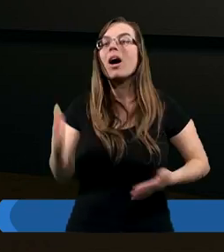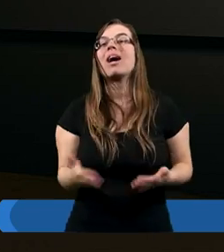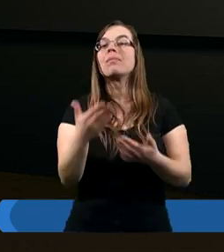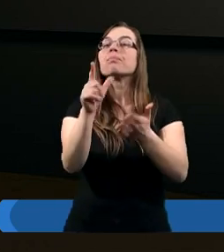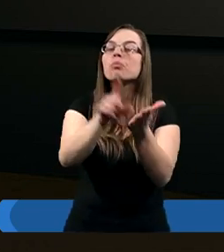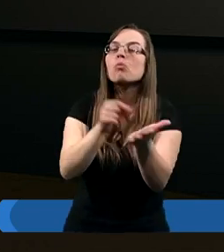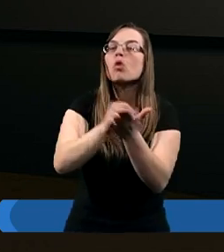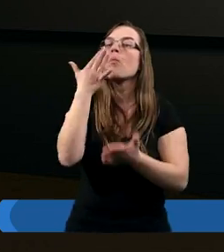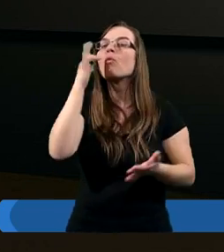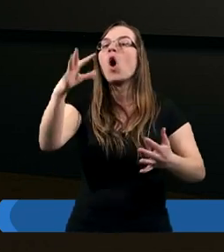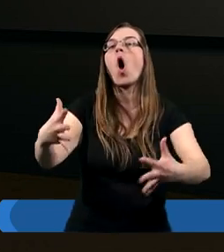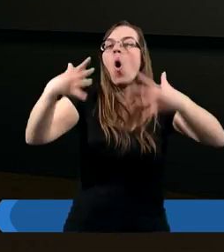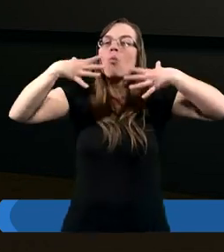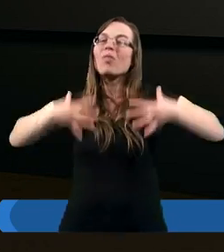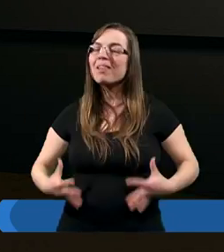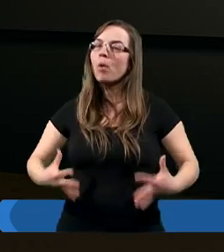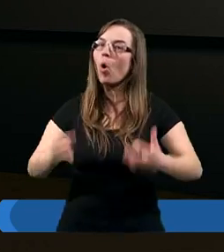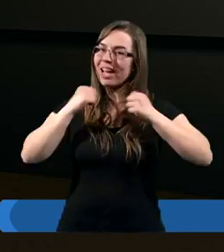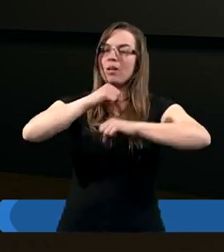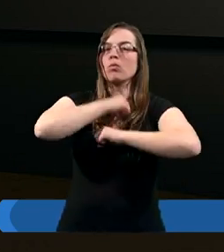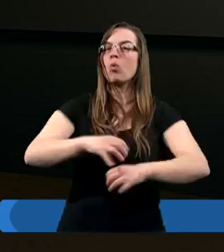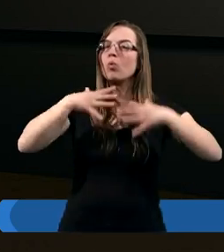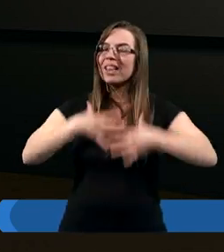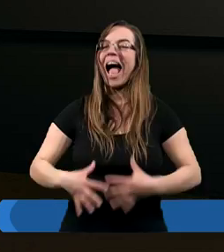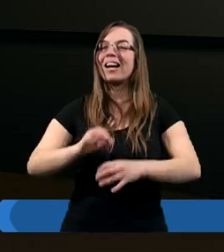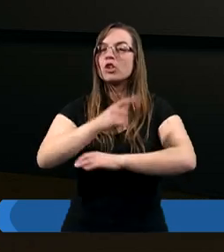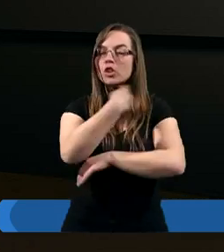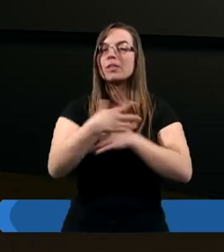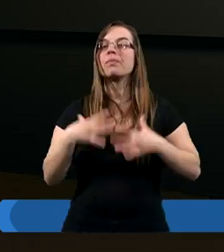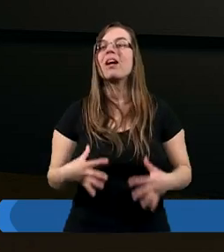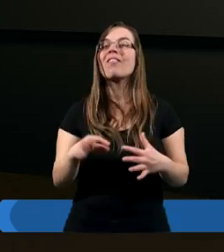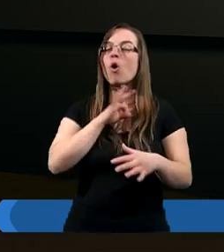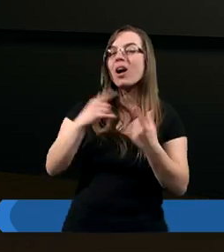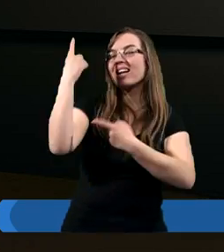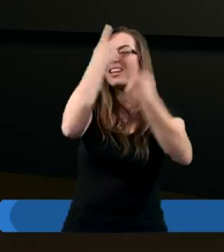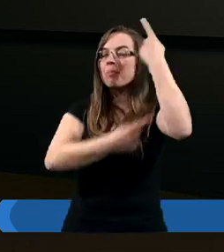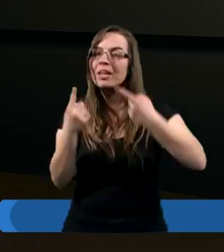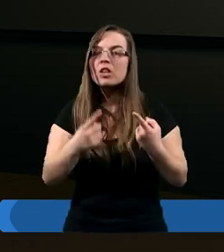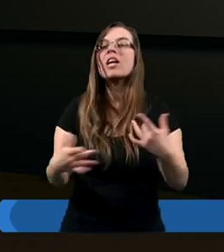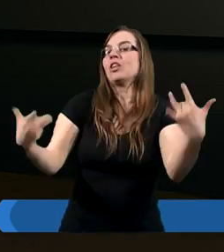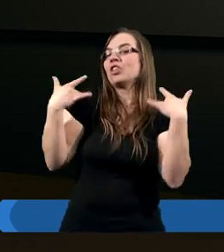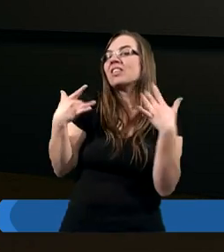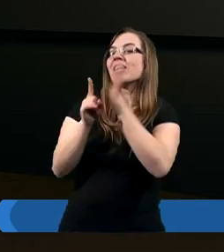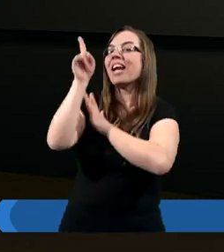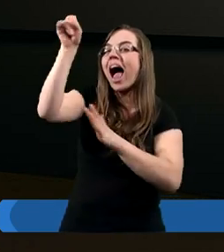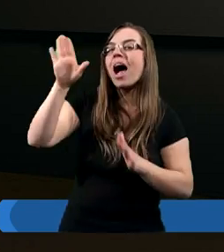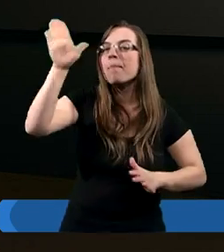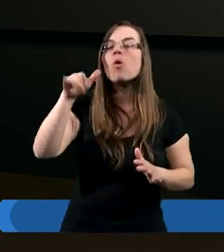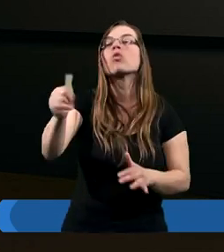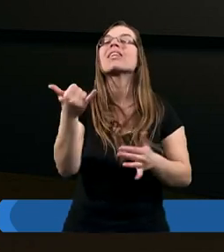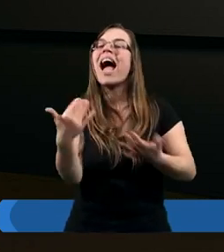Piotr mówił o uzbrojeniu swoich myśli. Zobaczmy, że nasze życie dla Boga, to